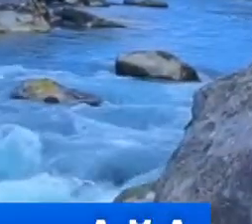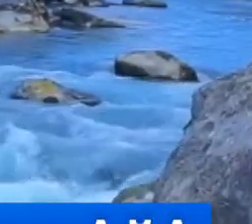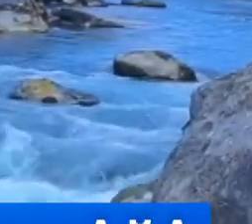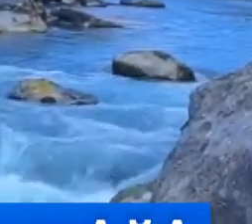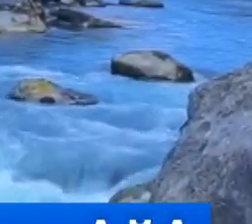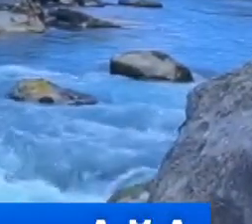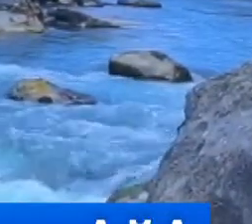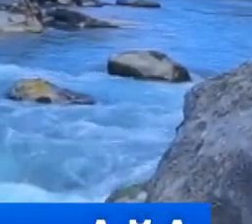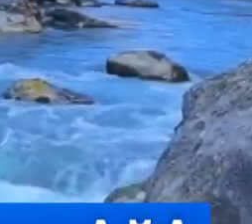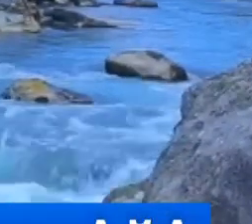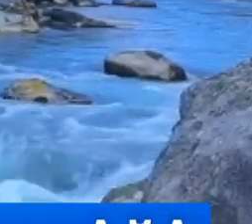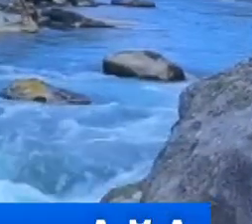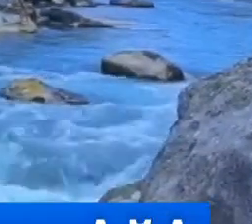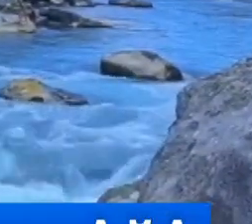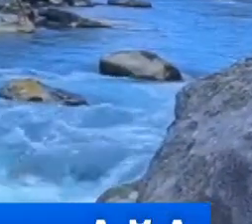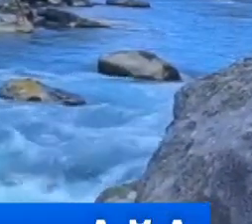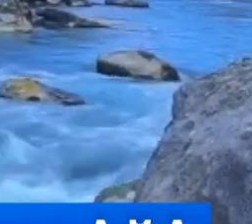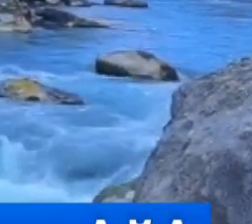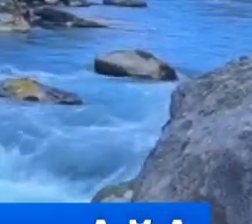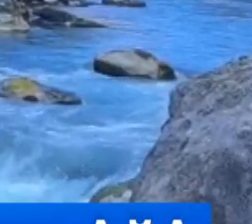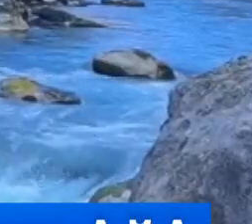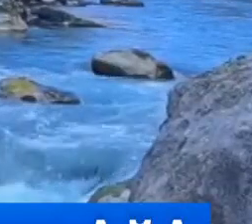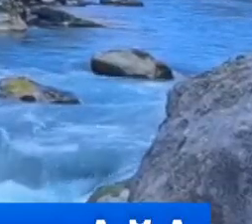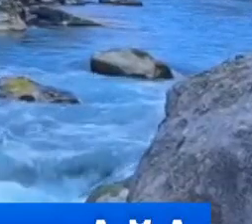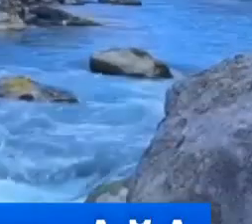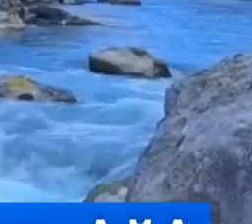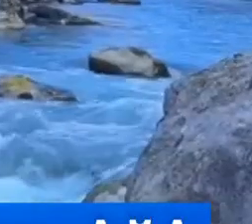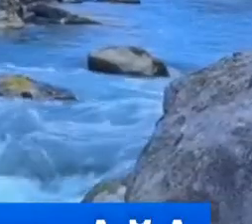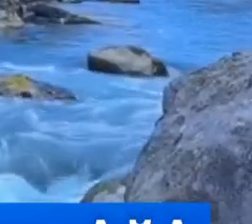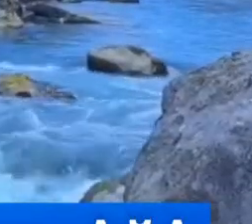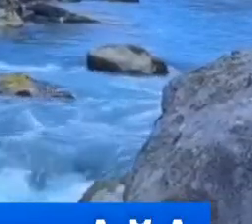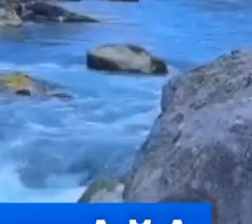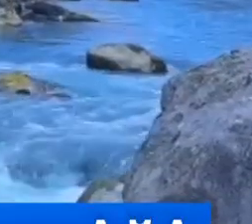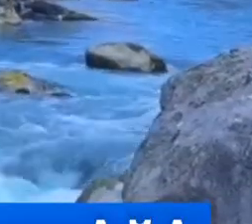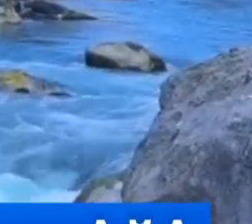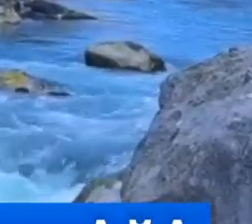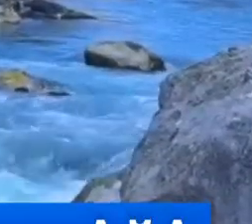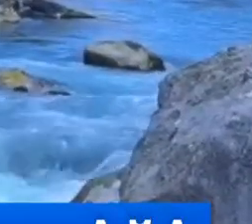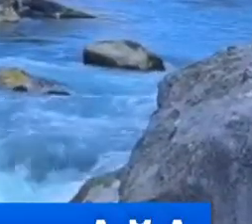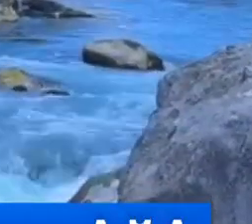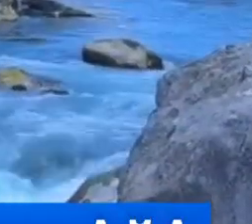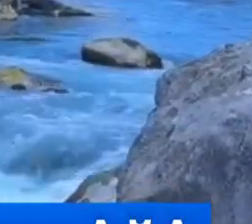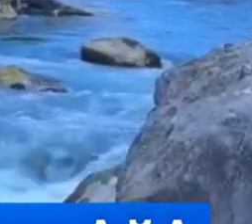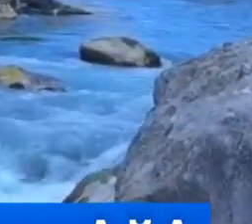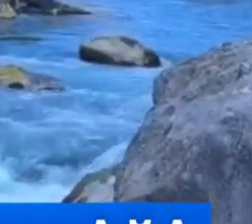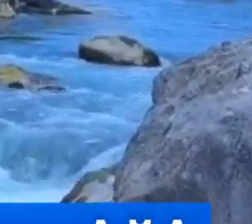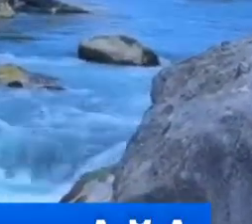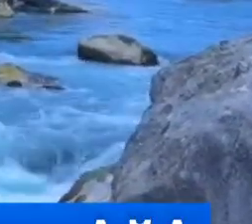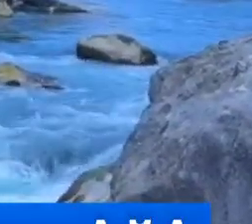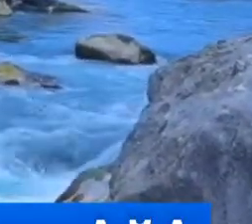Güven TC gider gurbeti Sıla ya bağlayarak bak su şafağa